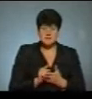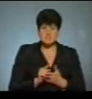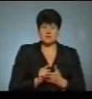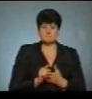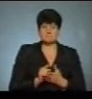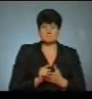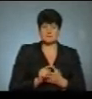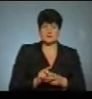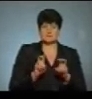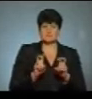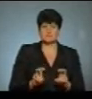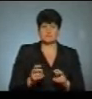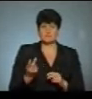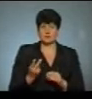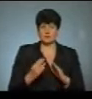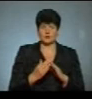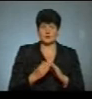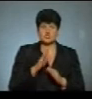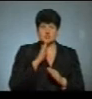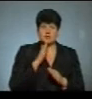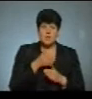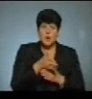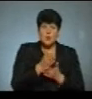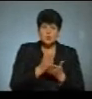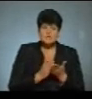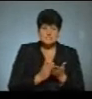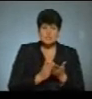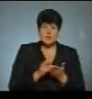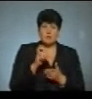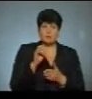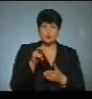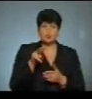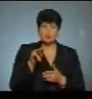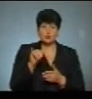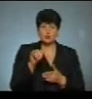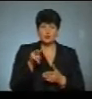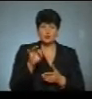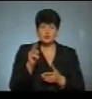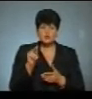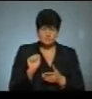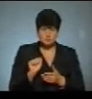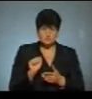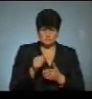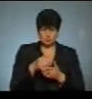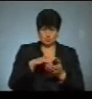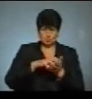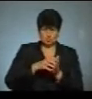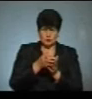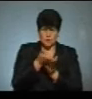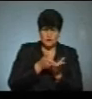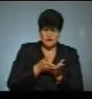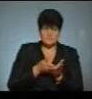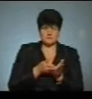що жінка розрізала булочку, і все життя вона думала: я віддаю